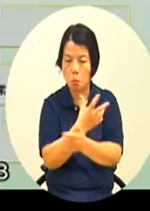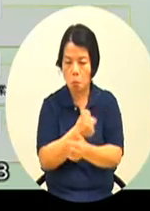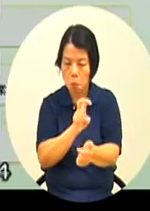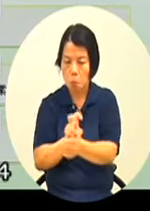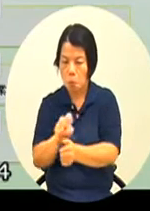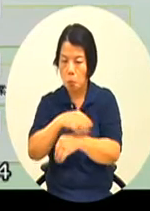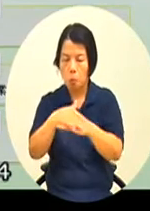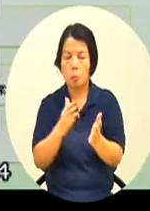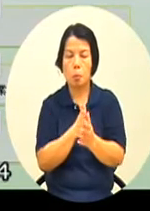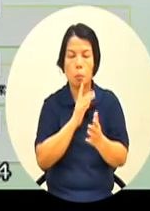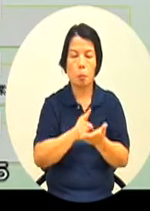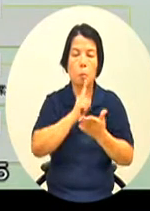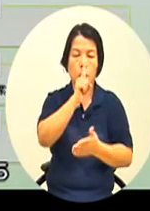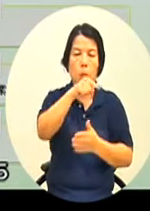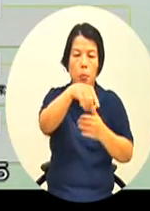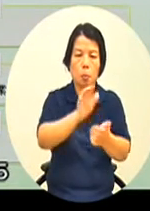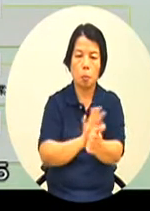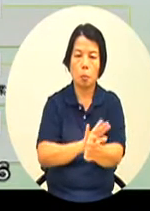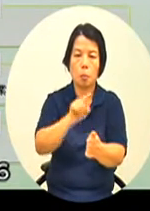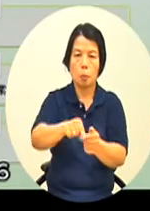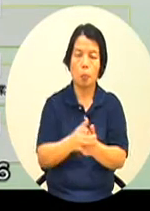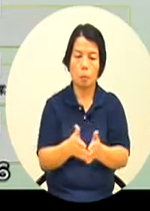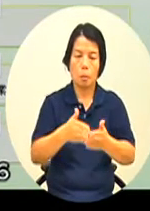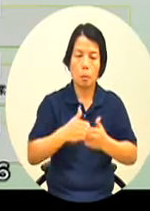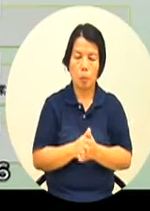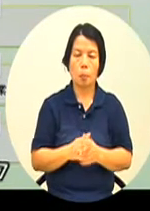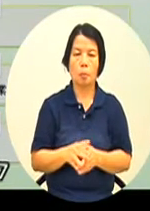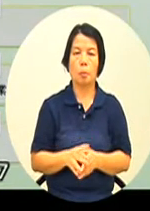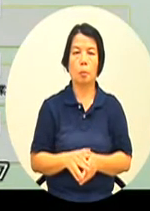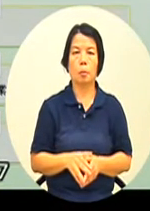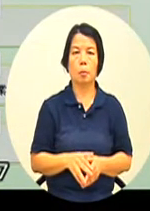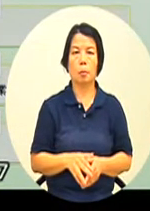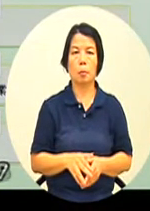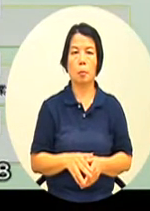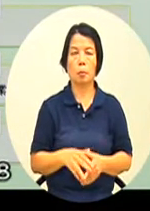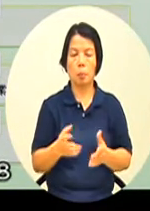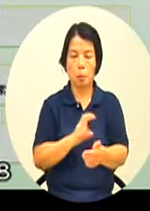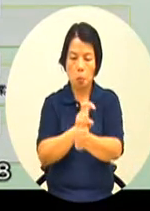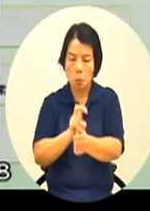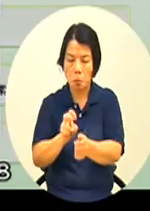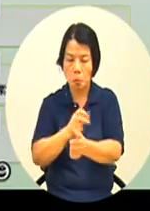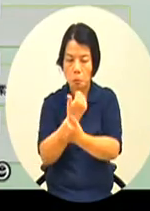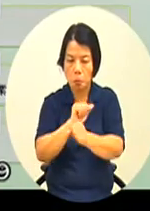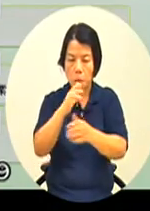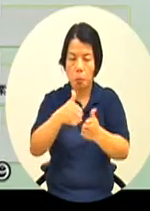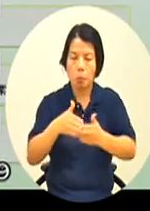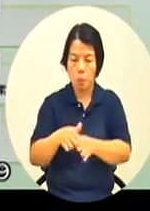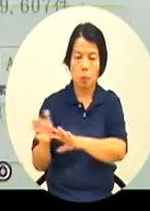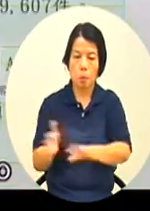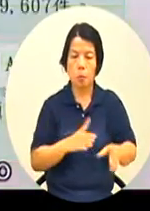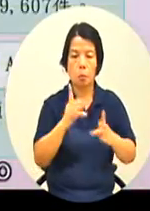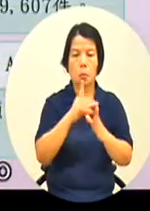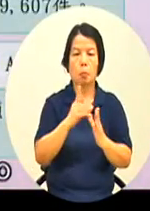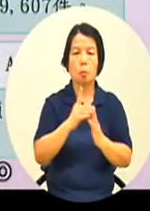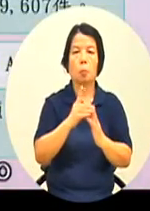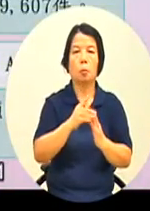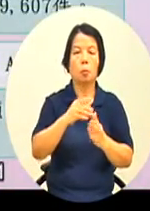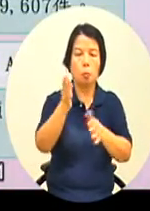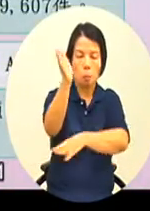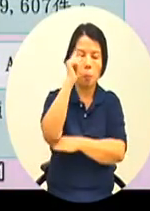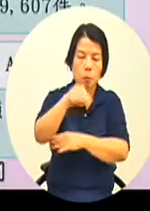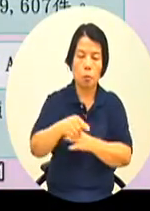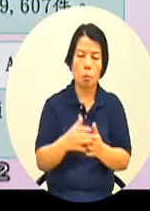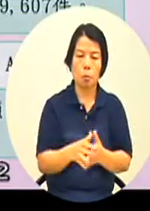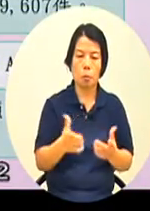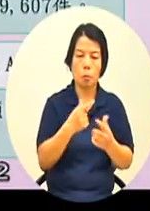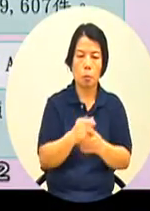业的服务也进行我们相关的业绩一个督考。 那在户政服务的部分，我们首创行政